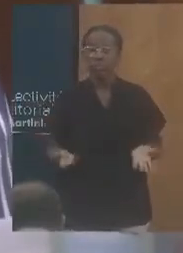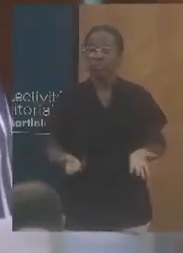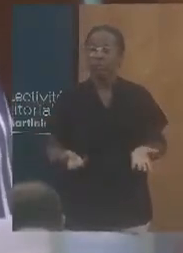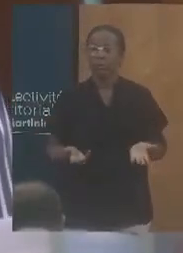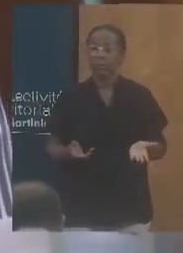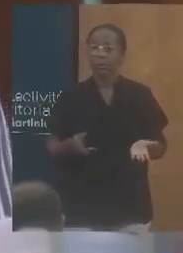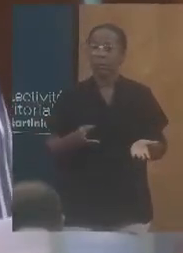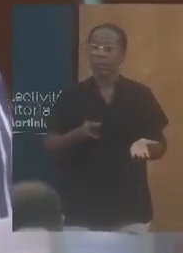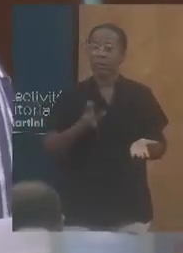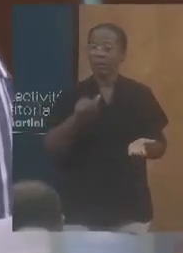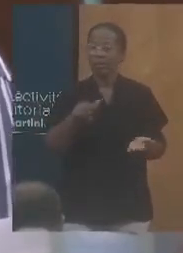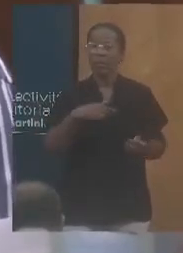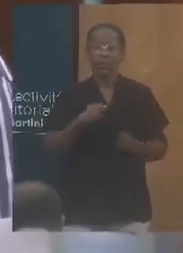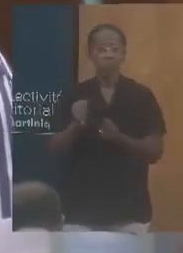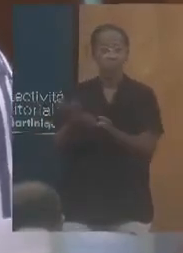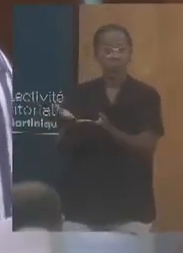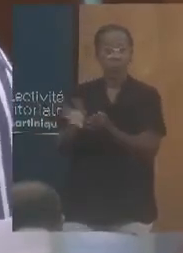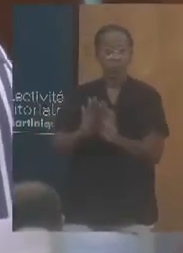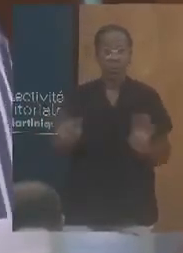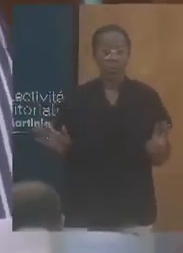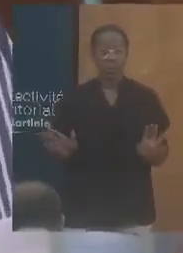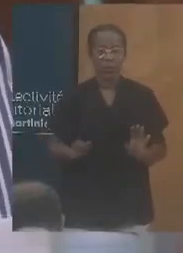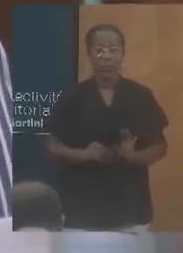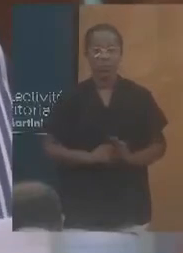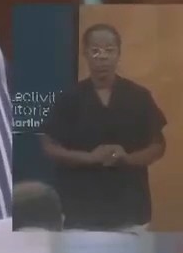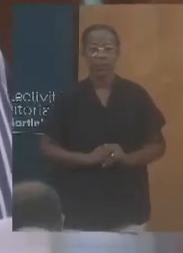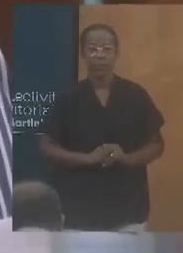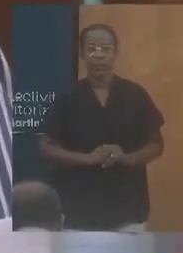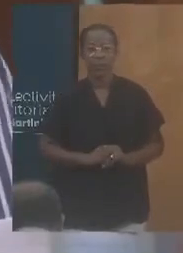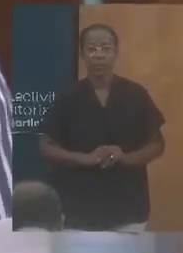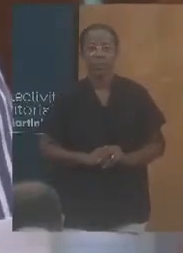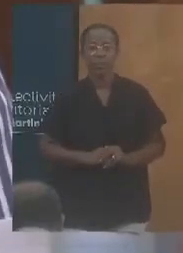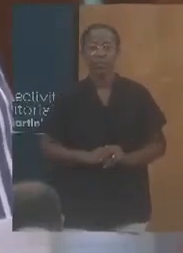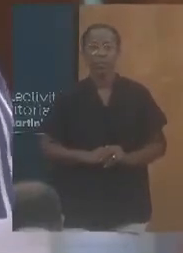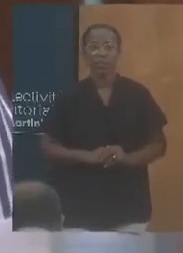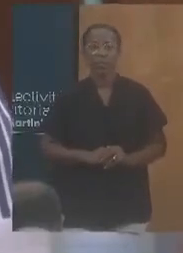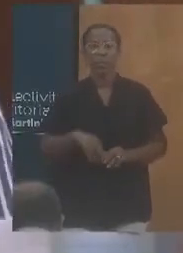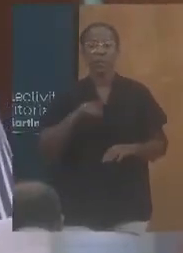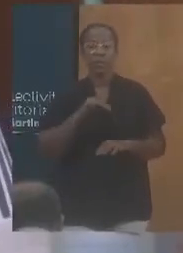allons simplement soumettre. Alors, il a été proposé